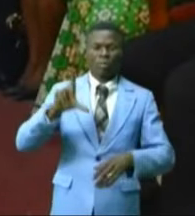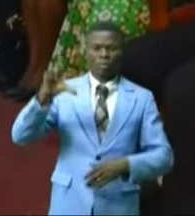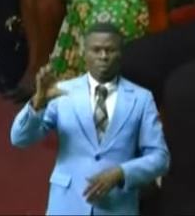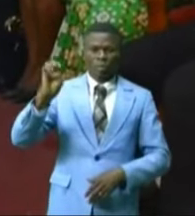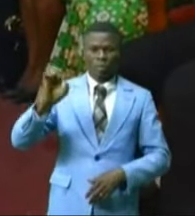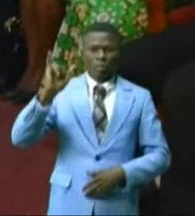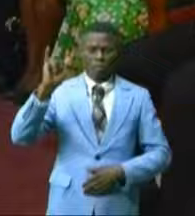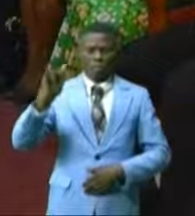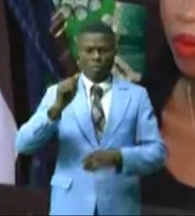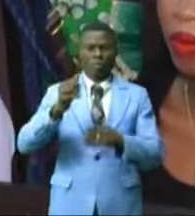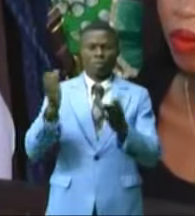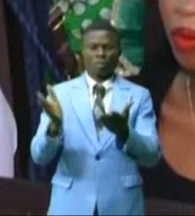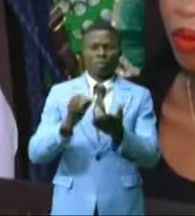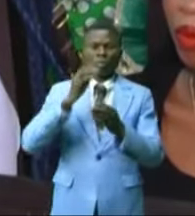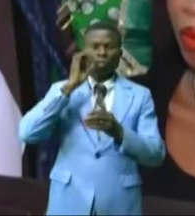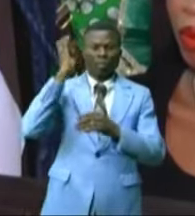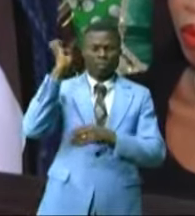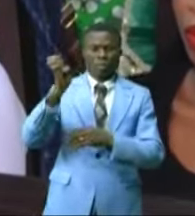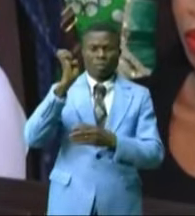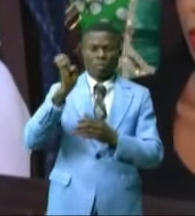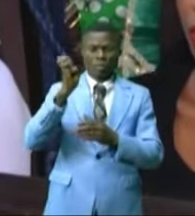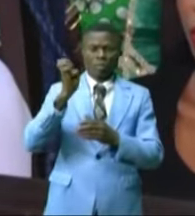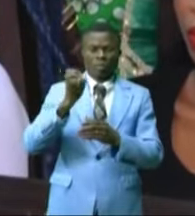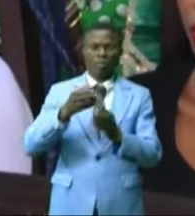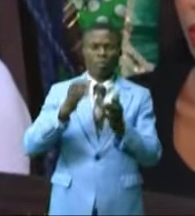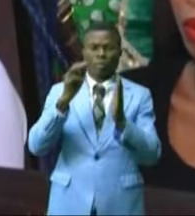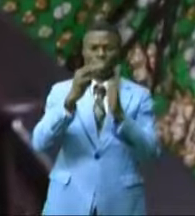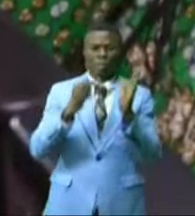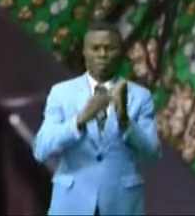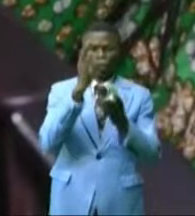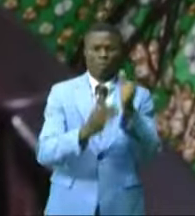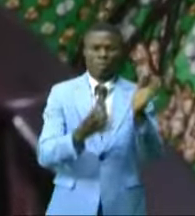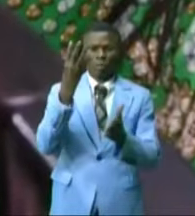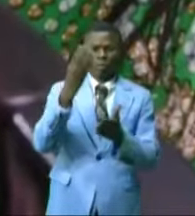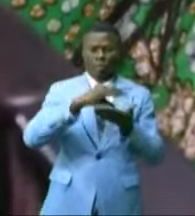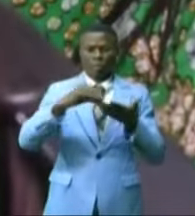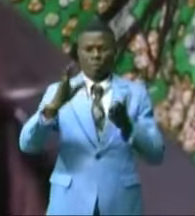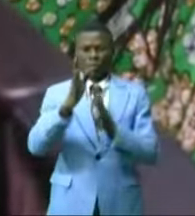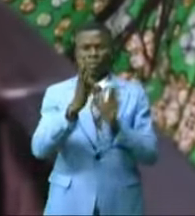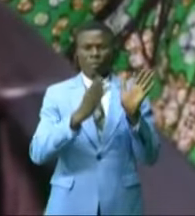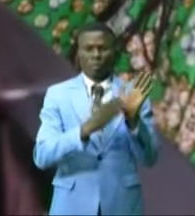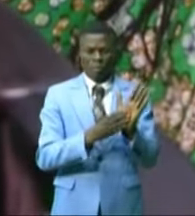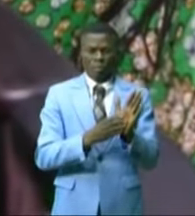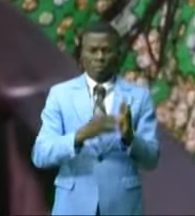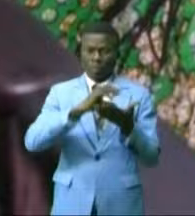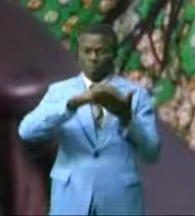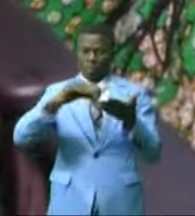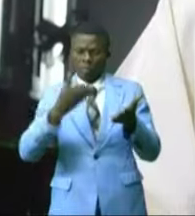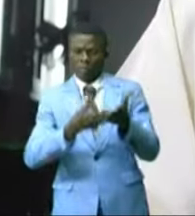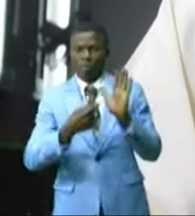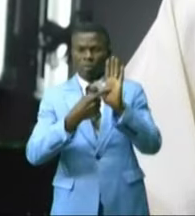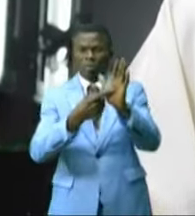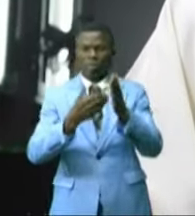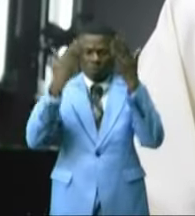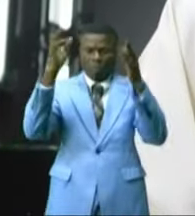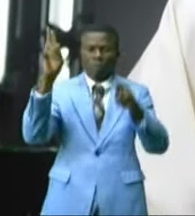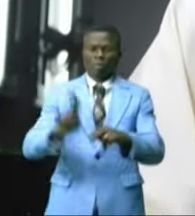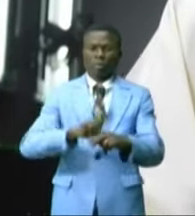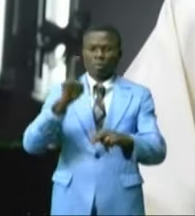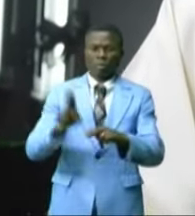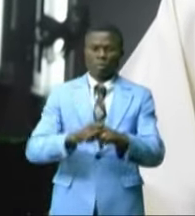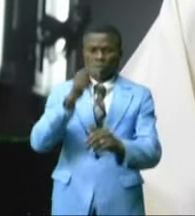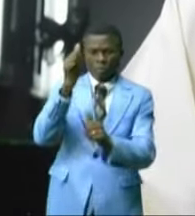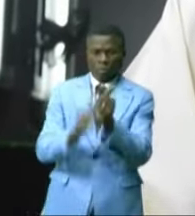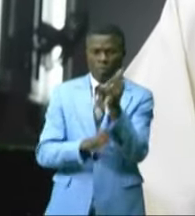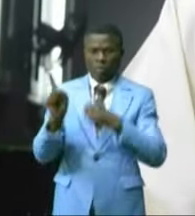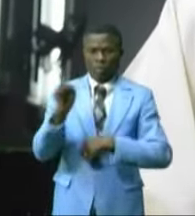son message du livre de Matthieu, chapitre 4, verset 19. Ce passage montre comment Dieu utilise